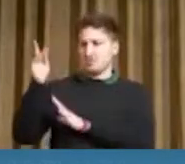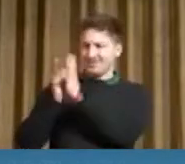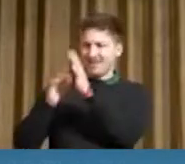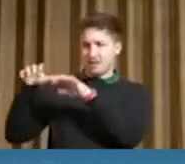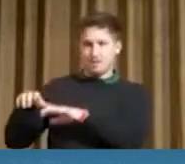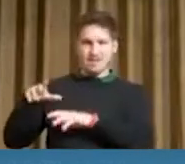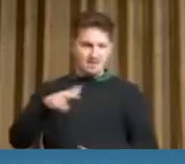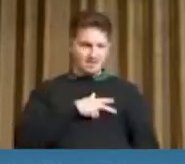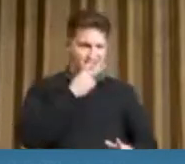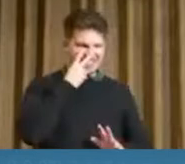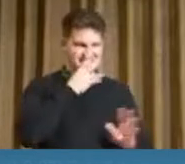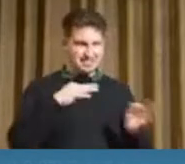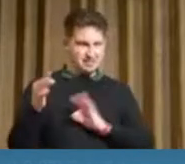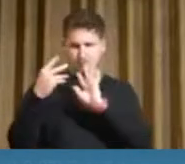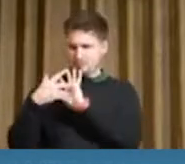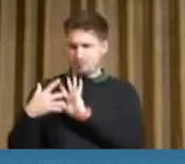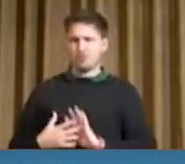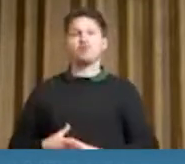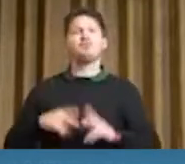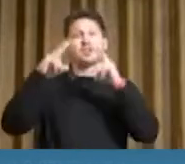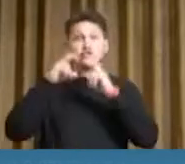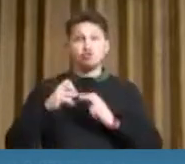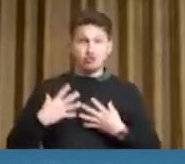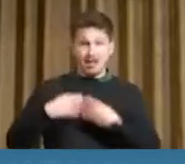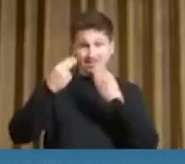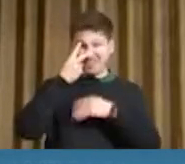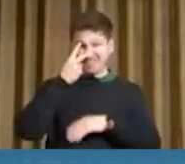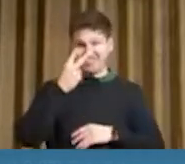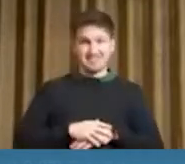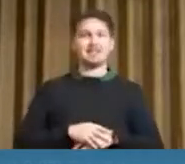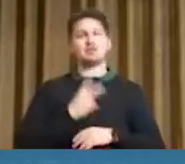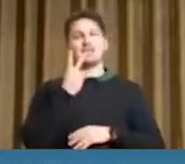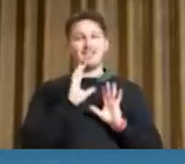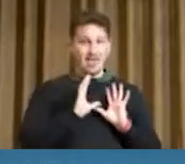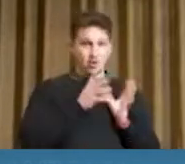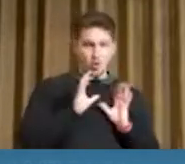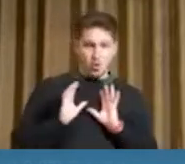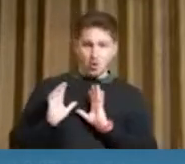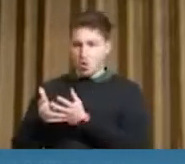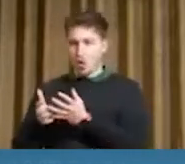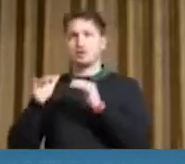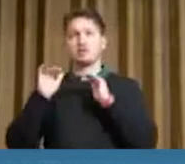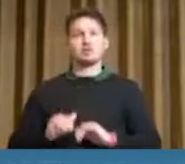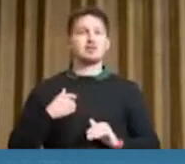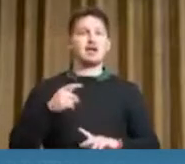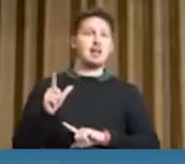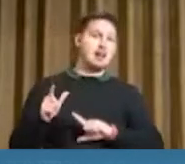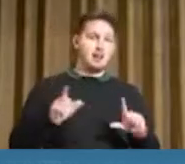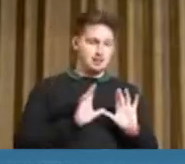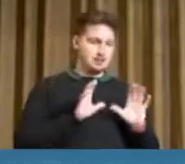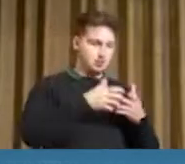Gut, vom Studienansatz, ich hatte es schon erwähnt, wir haben zwei Kohorten, die wir da aufbauen. Die eine Kohorte hier links dargestellt, das